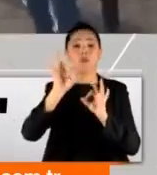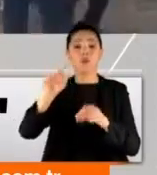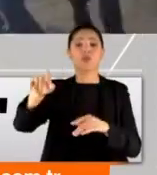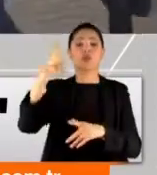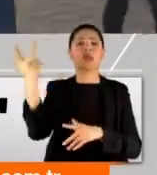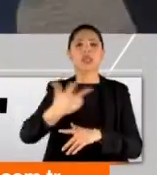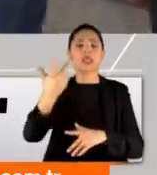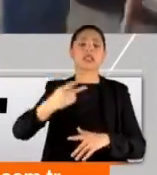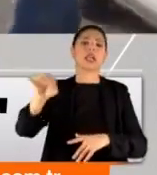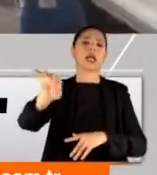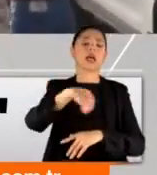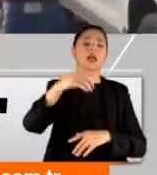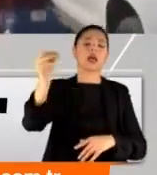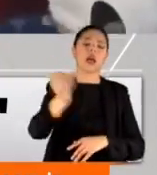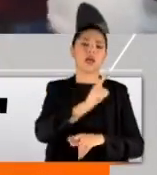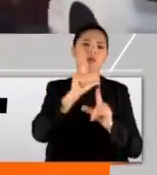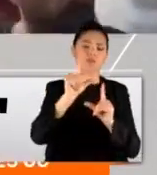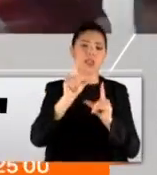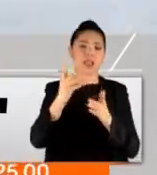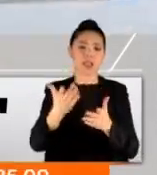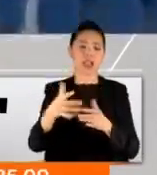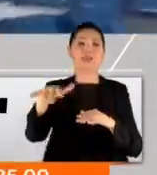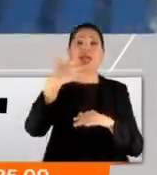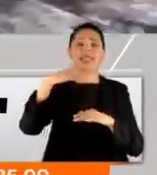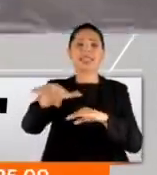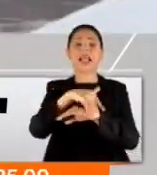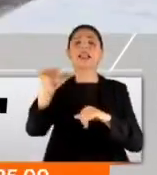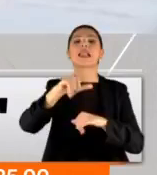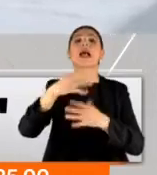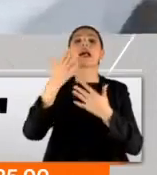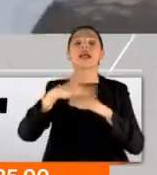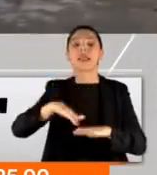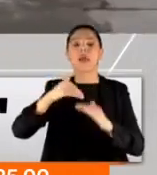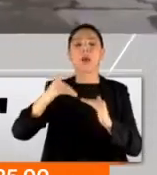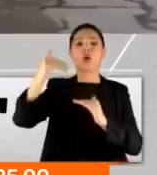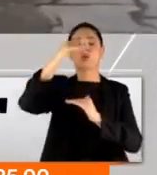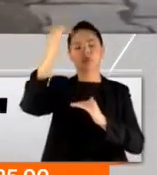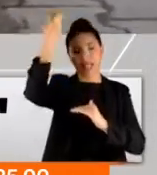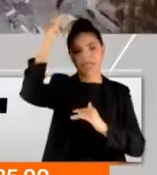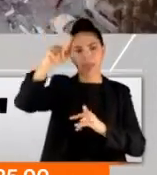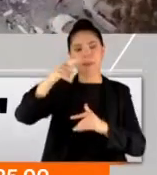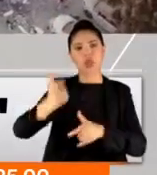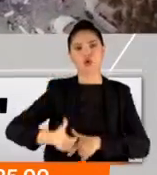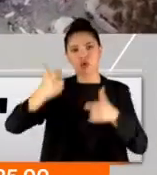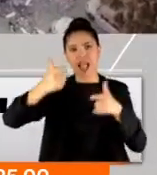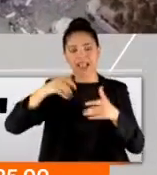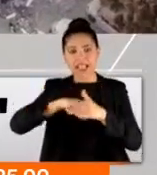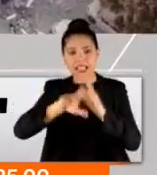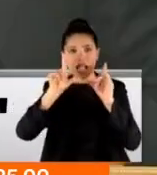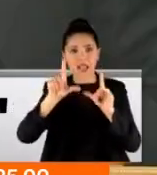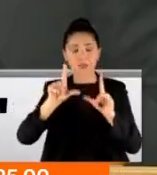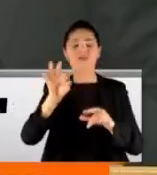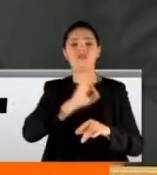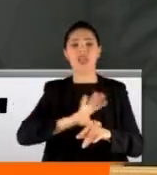kadar en hızlı sürede süratle kıyıdan uzaklaşmakta, yüksek yerlere çıkıp güvenli yerlerde barınmakta fayda